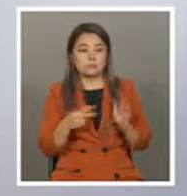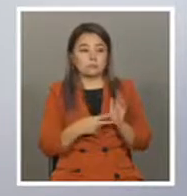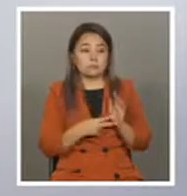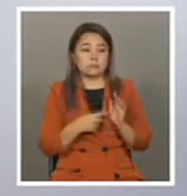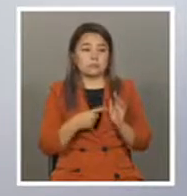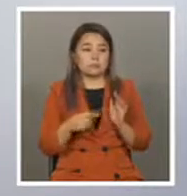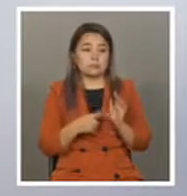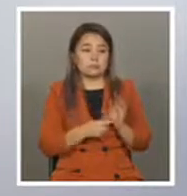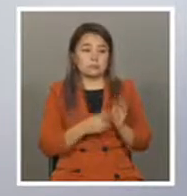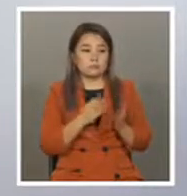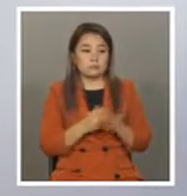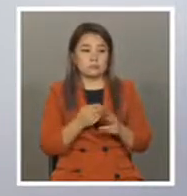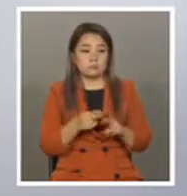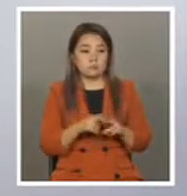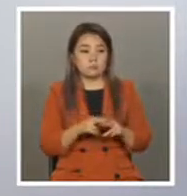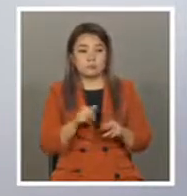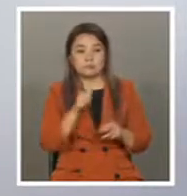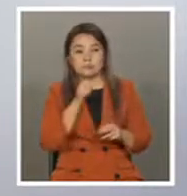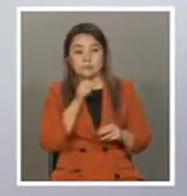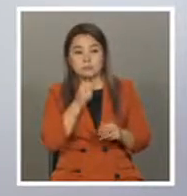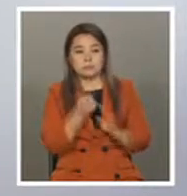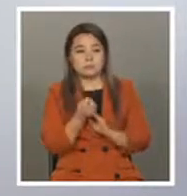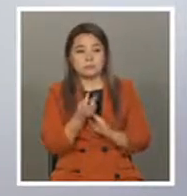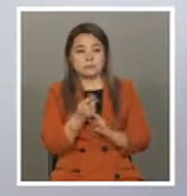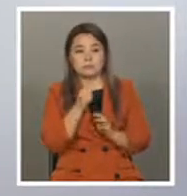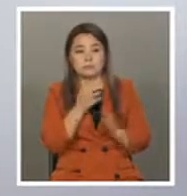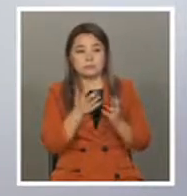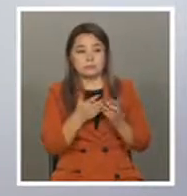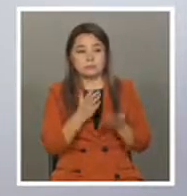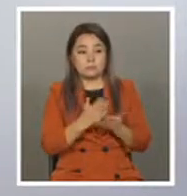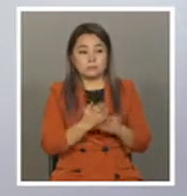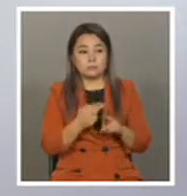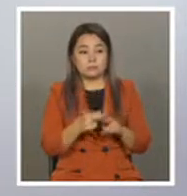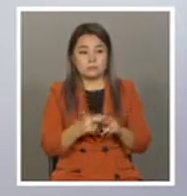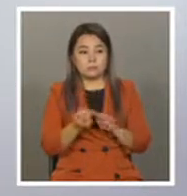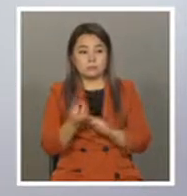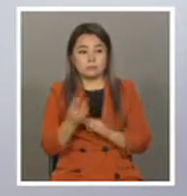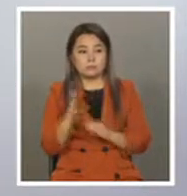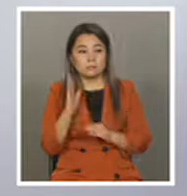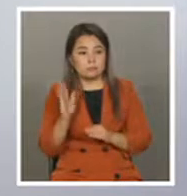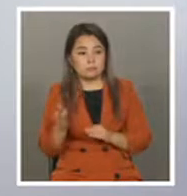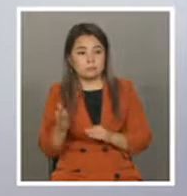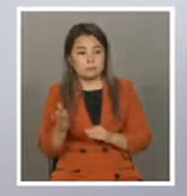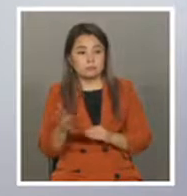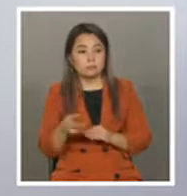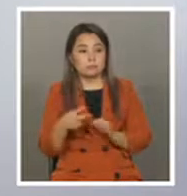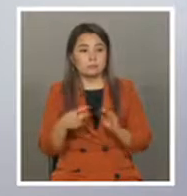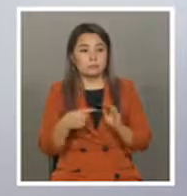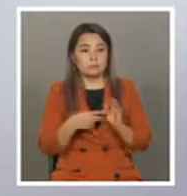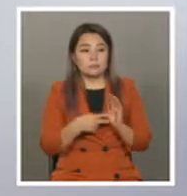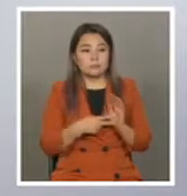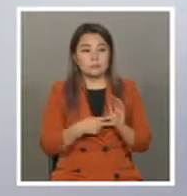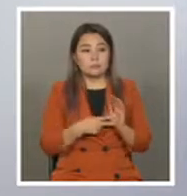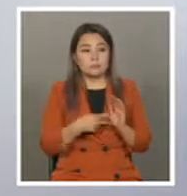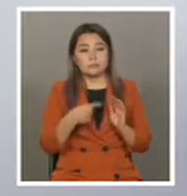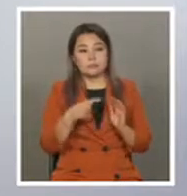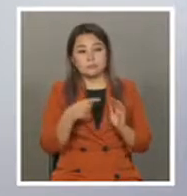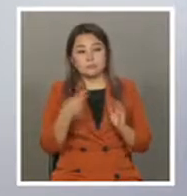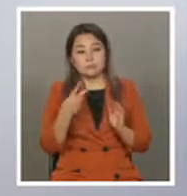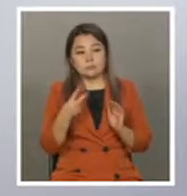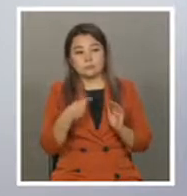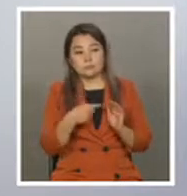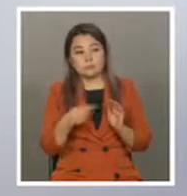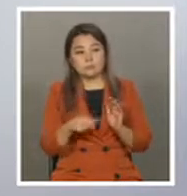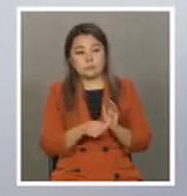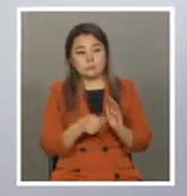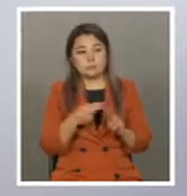келді. Минус 2-ні минус 6-ға көбейтіп тексеріп көреміз, шынымен де 12 шығады. Ал енді минус 2 мен минус 6-ны қосып көрейік. Қосында